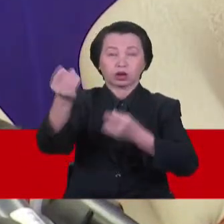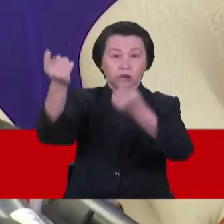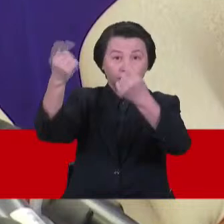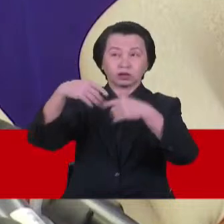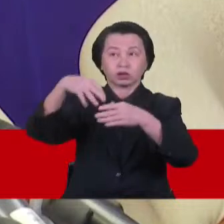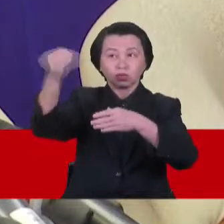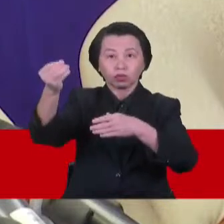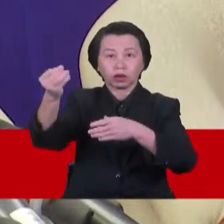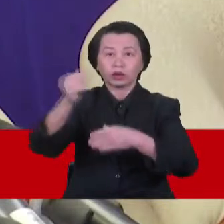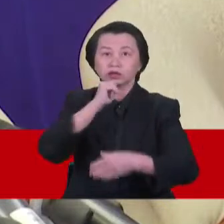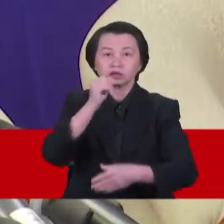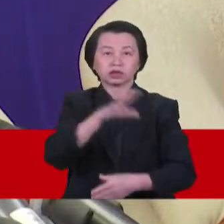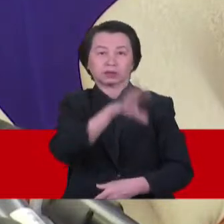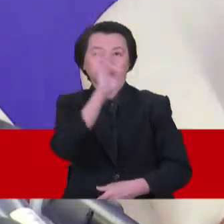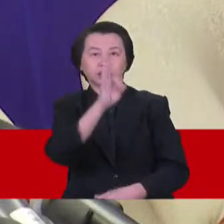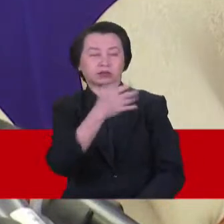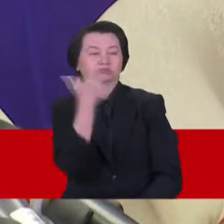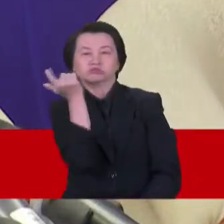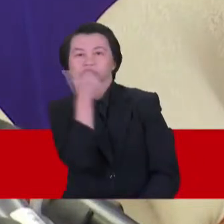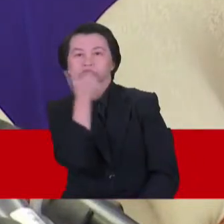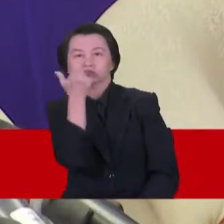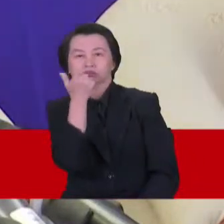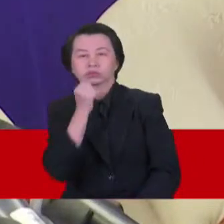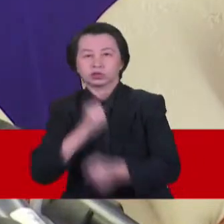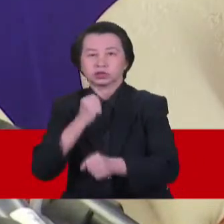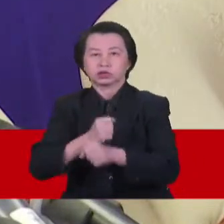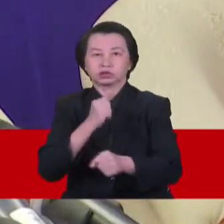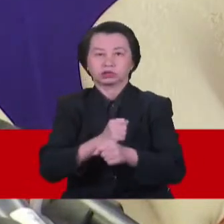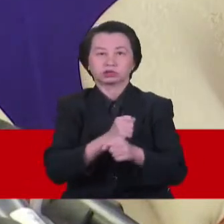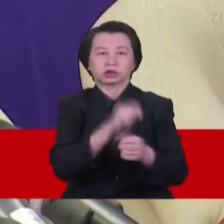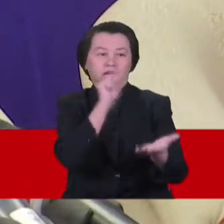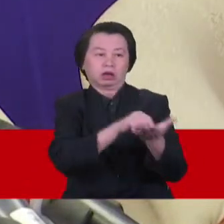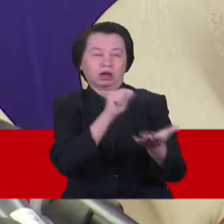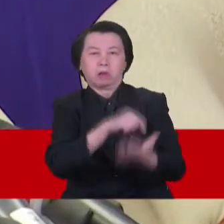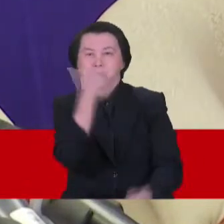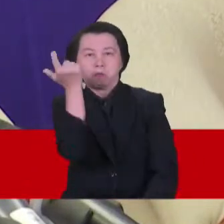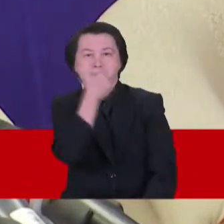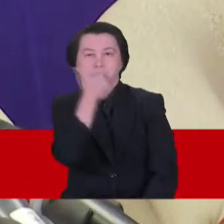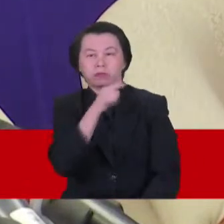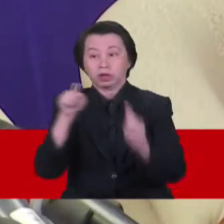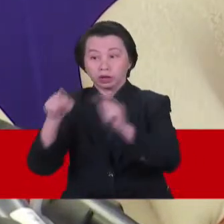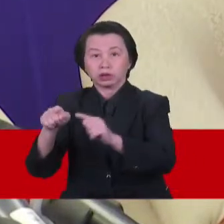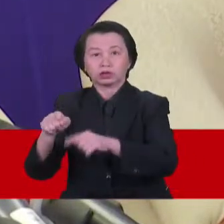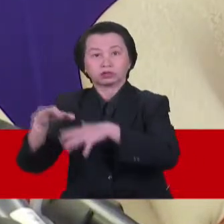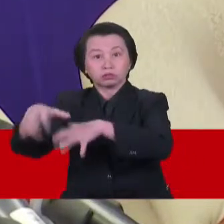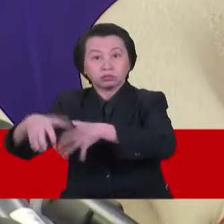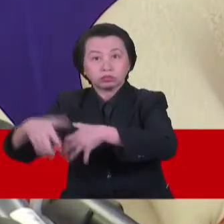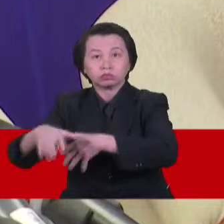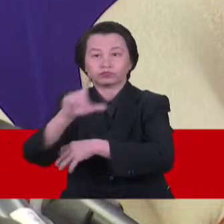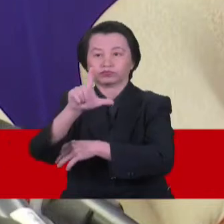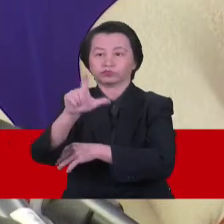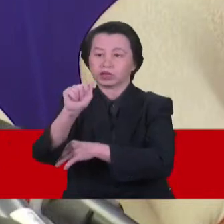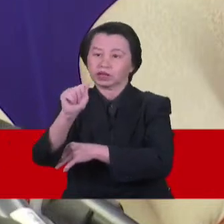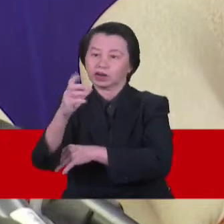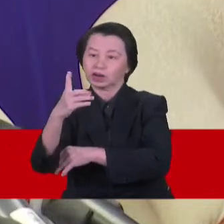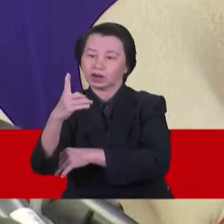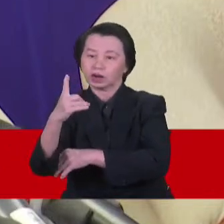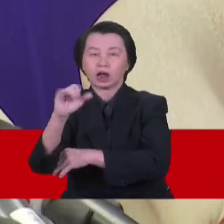tidak memilih untuk bekerja di ladang ayam. Jadi bagi contoh, sama